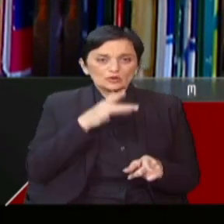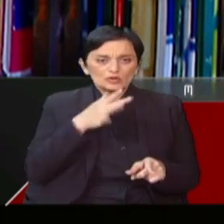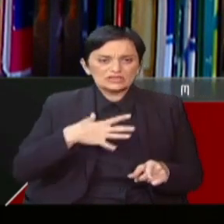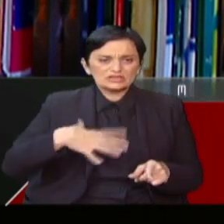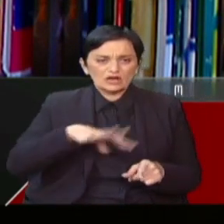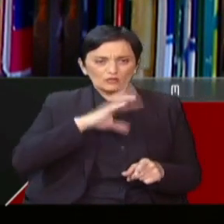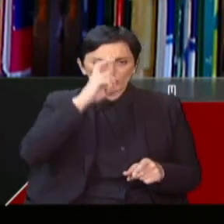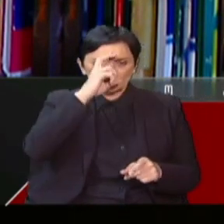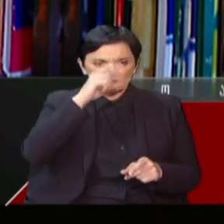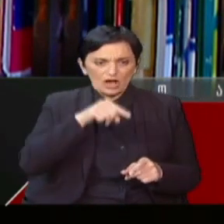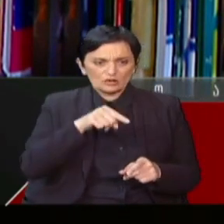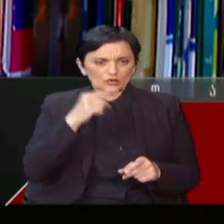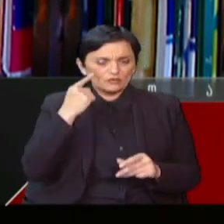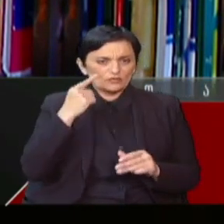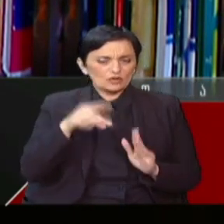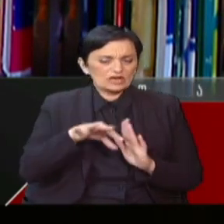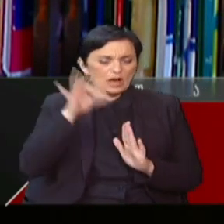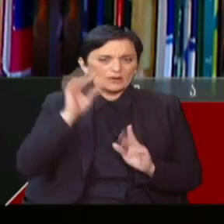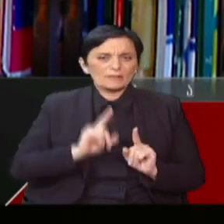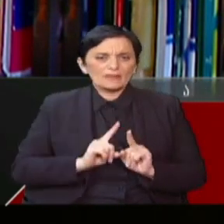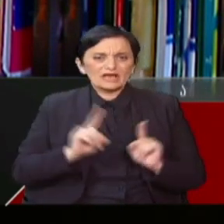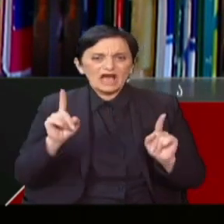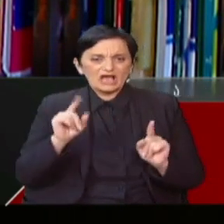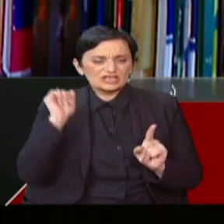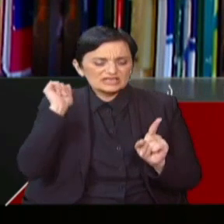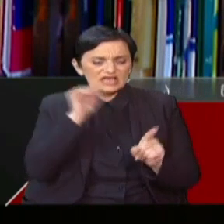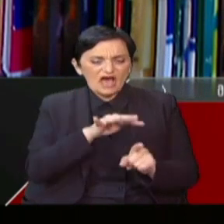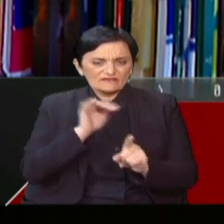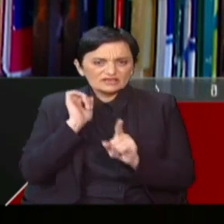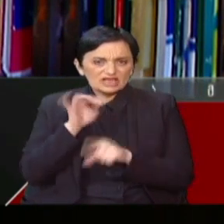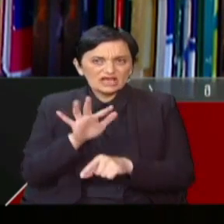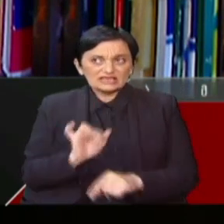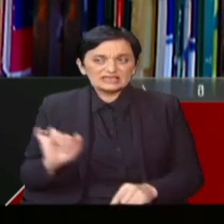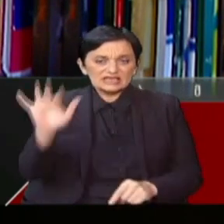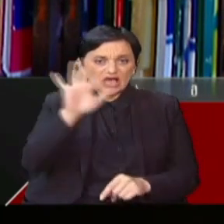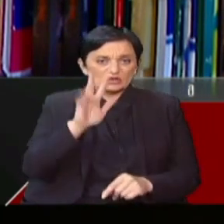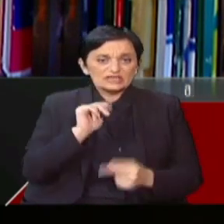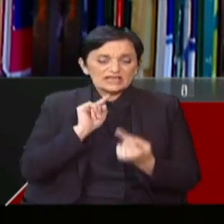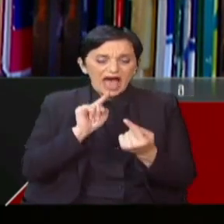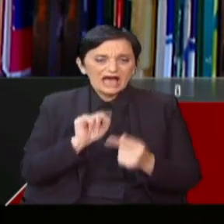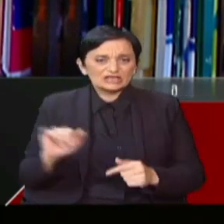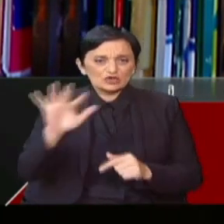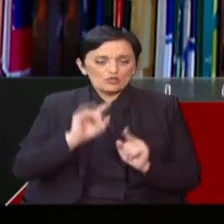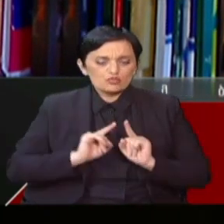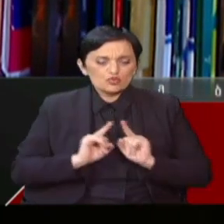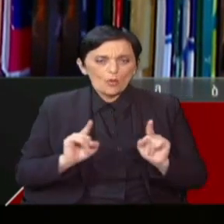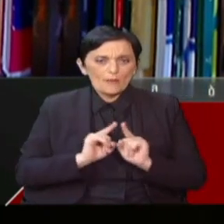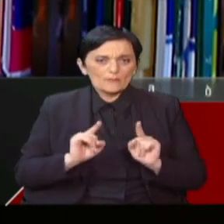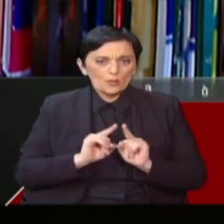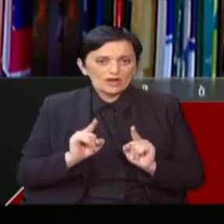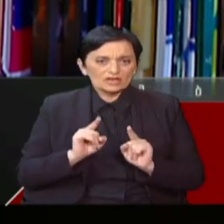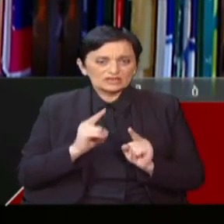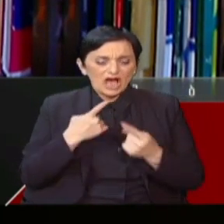საქართველოს მთავრობა გამოირჩევა განსაკუთრებულად თავდასხმებით დასავლეთზე და ანტიდასავლური